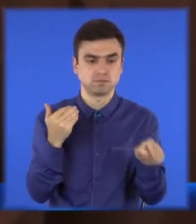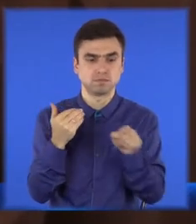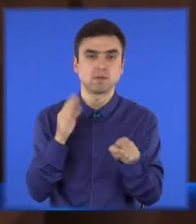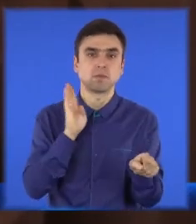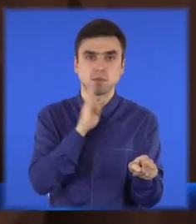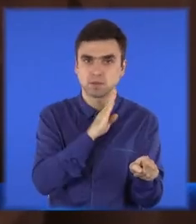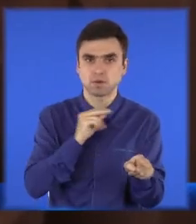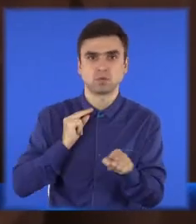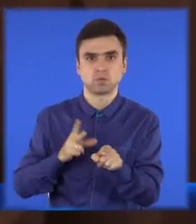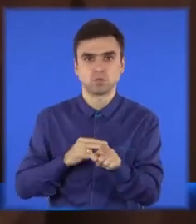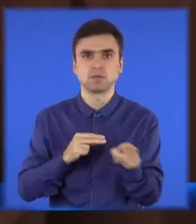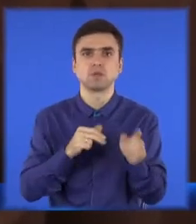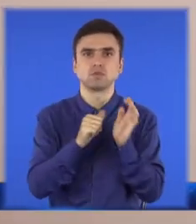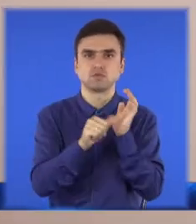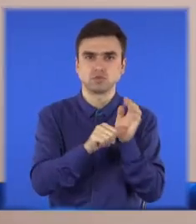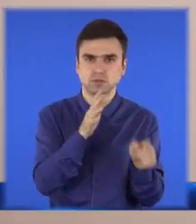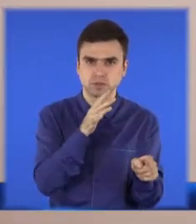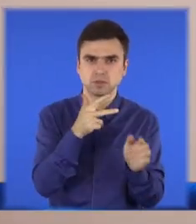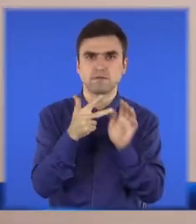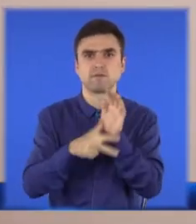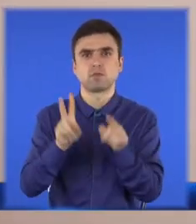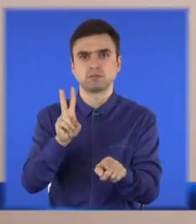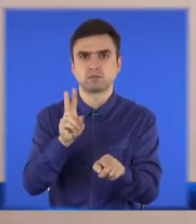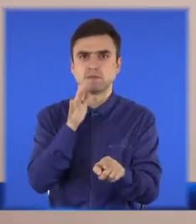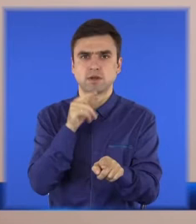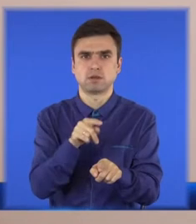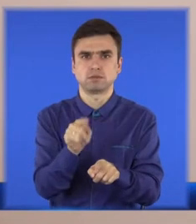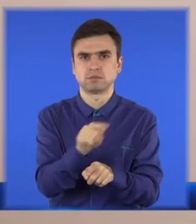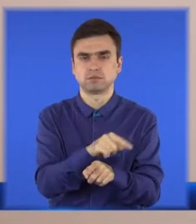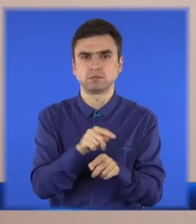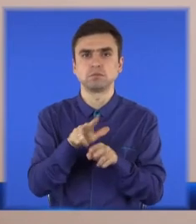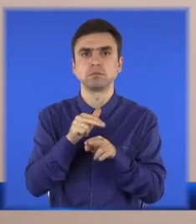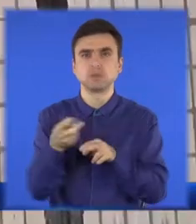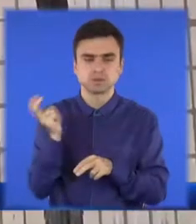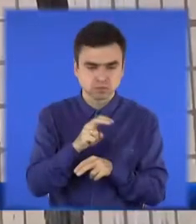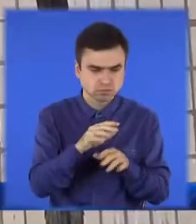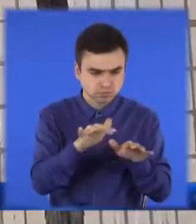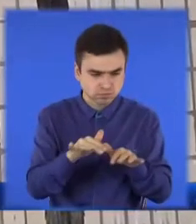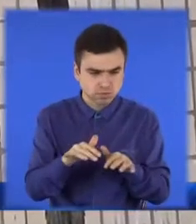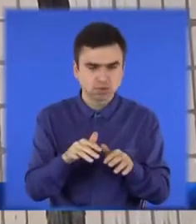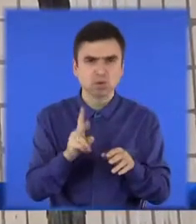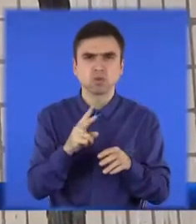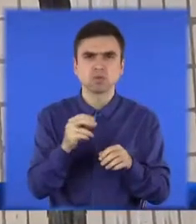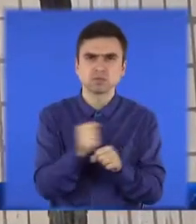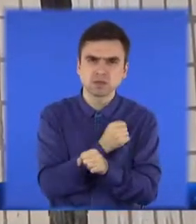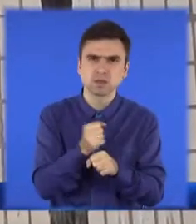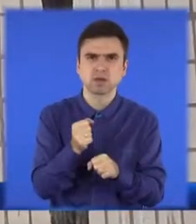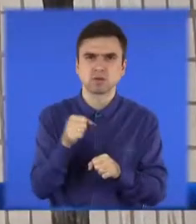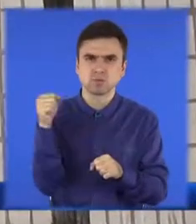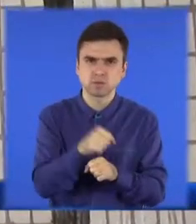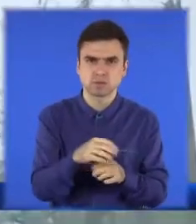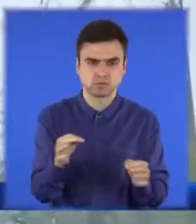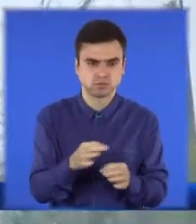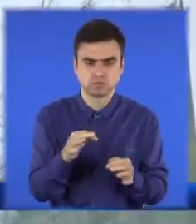60 років, другій 82. При огляді правоохоронці ознак насильницької смерті не виявили. Зараз тіла